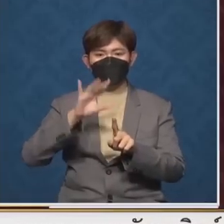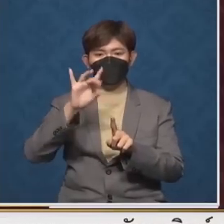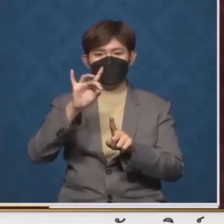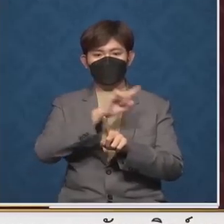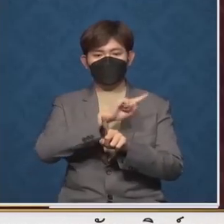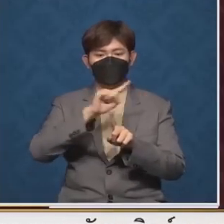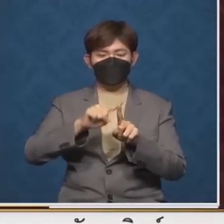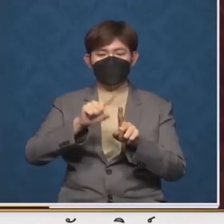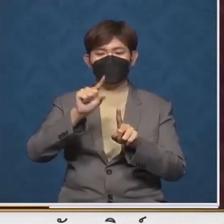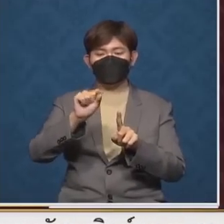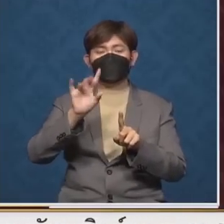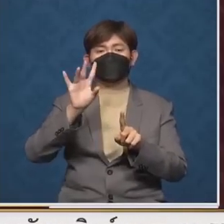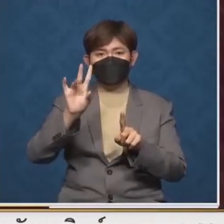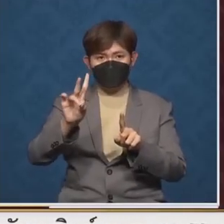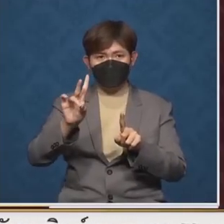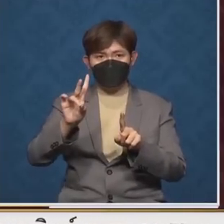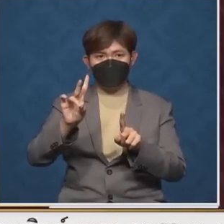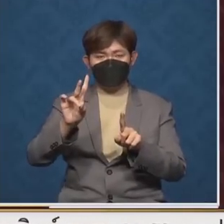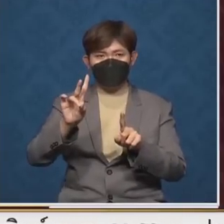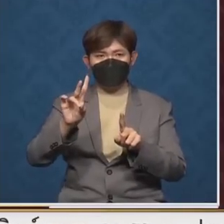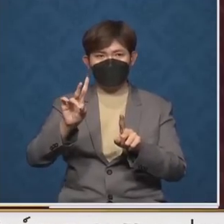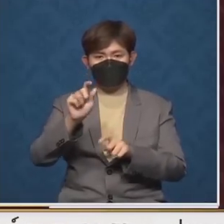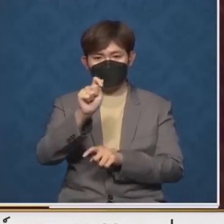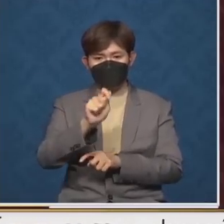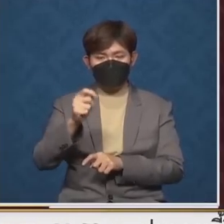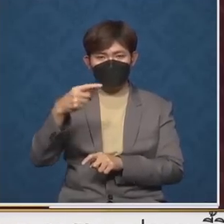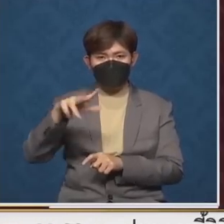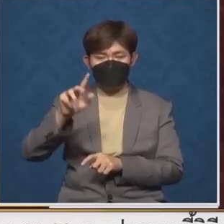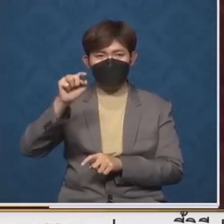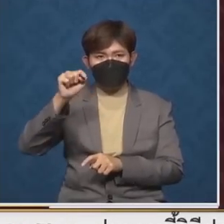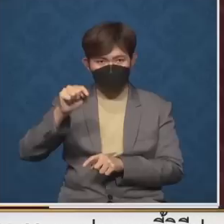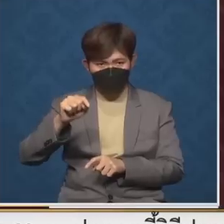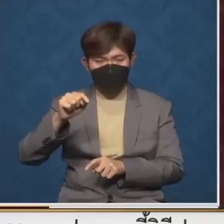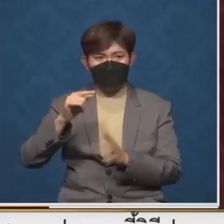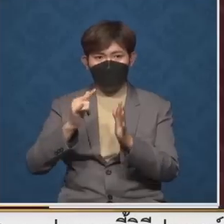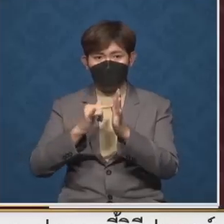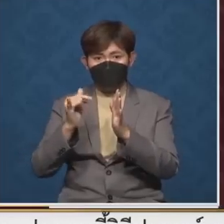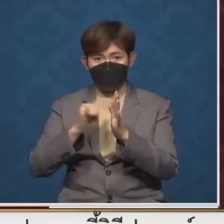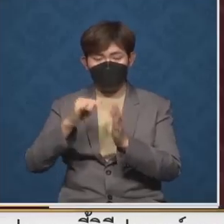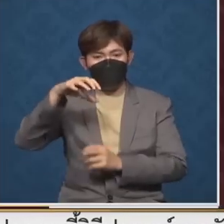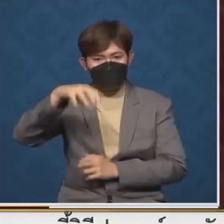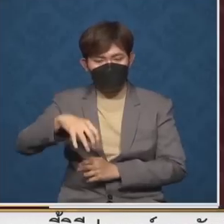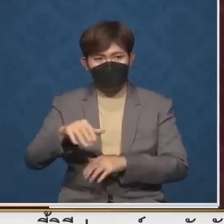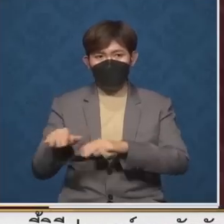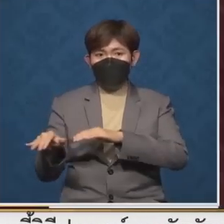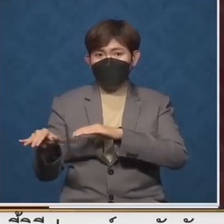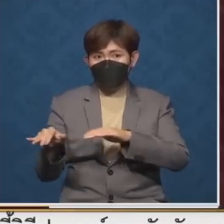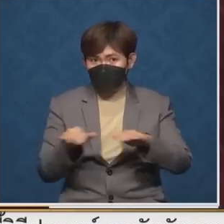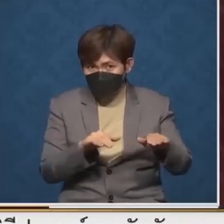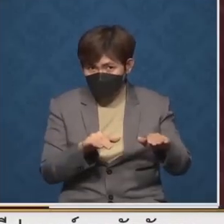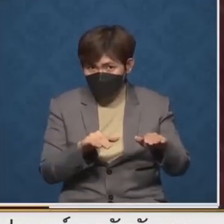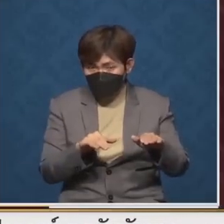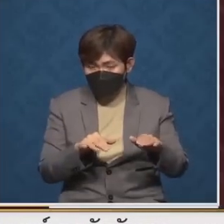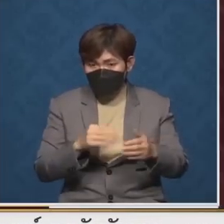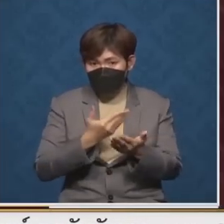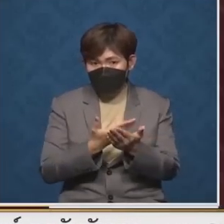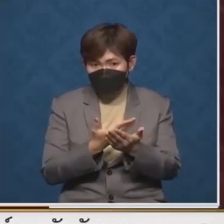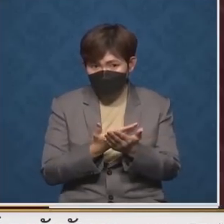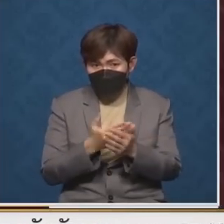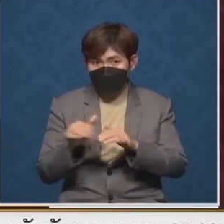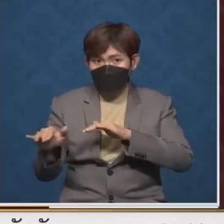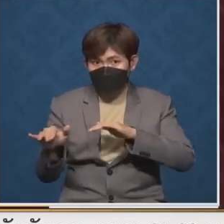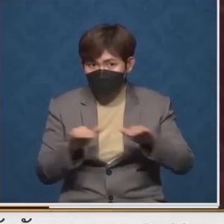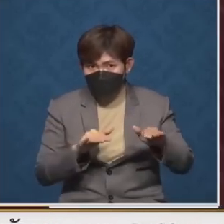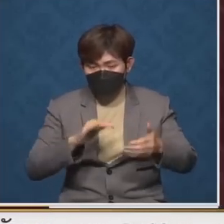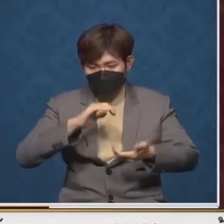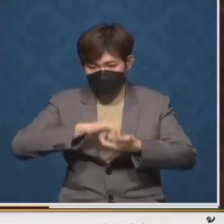าคมโอ้การเพศสัจกรมเตรียมเตรีมแปวยัไม่ได้ซื้อเซ็นสัญญาซือเครื่องตรว